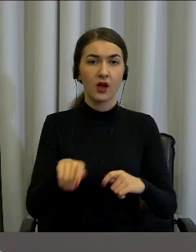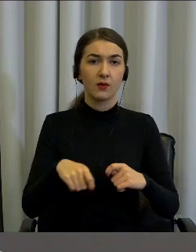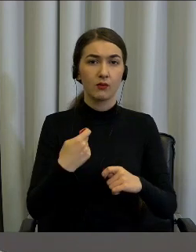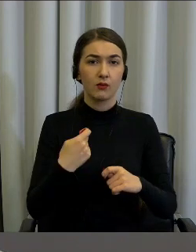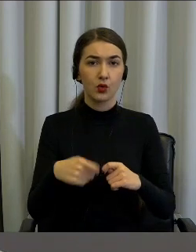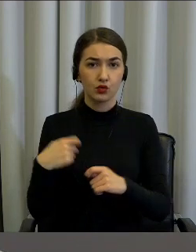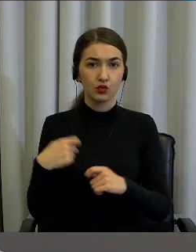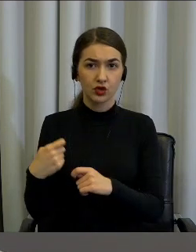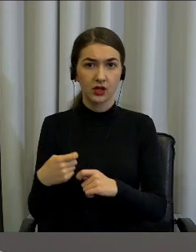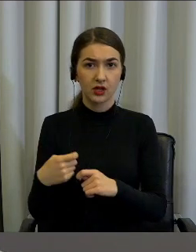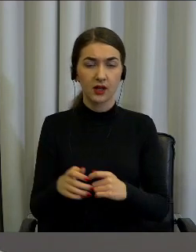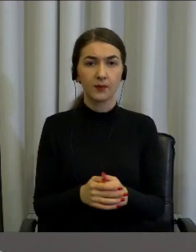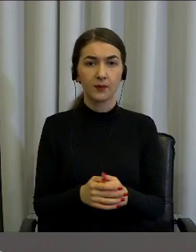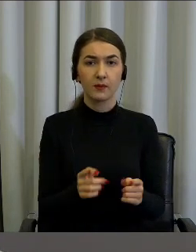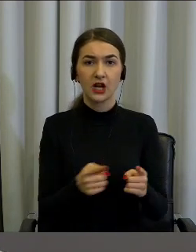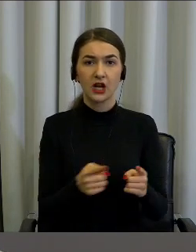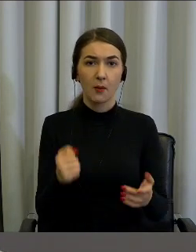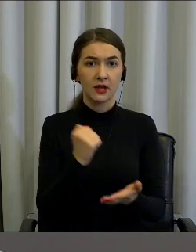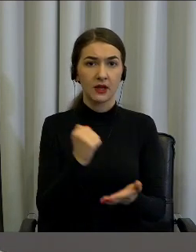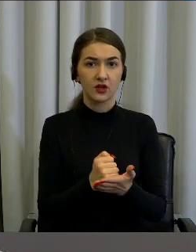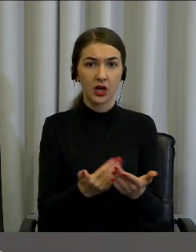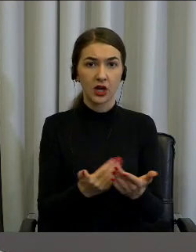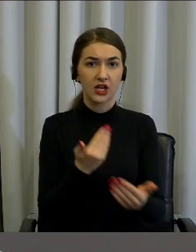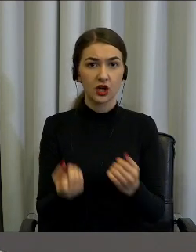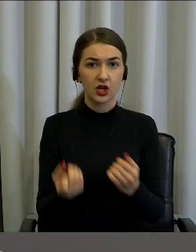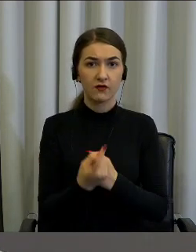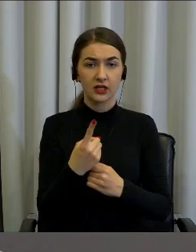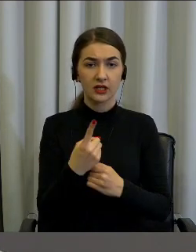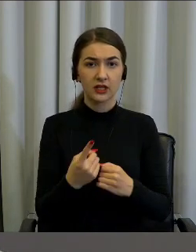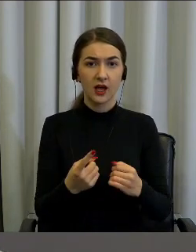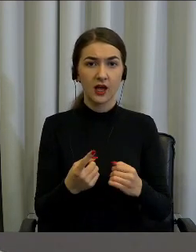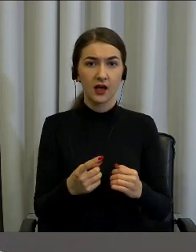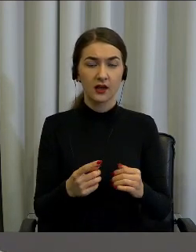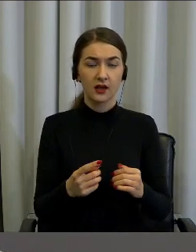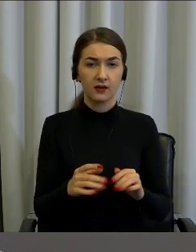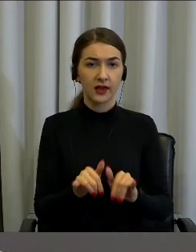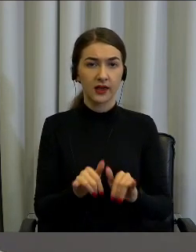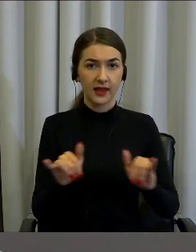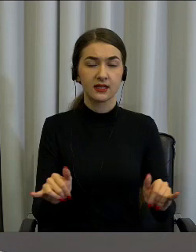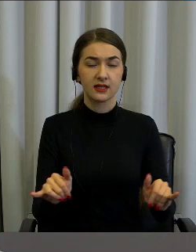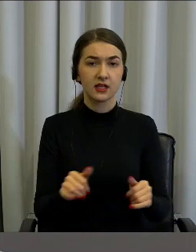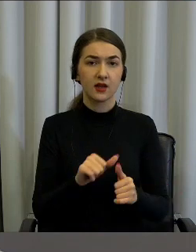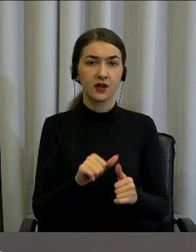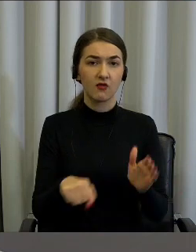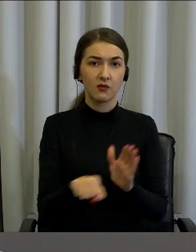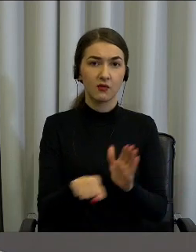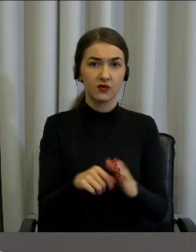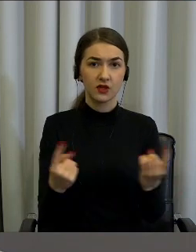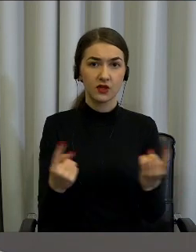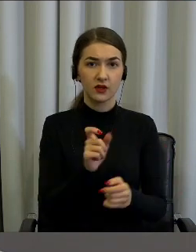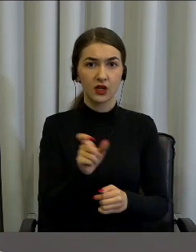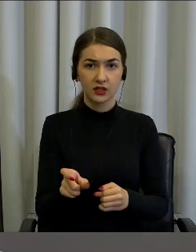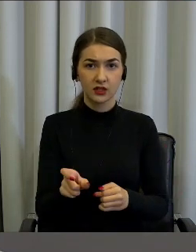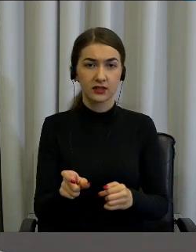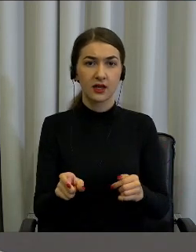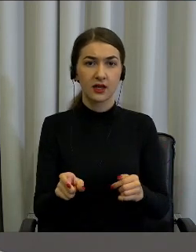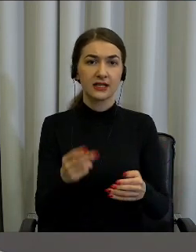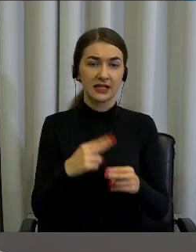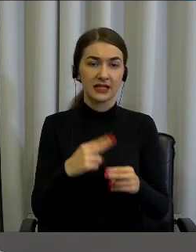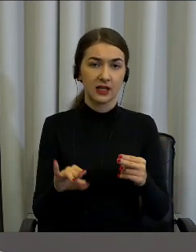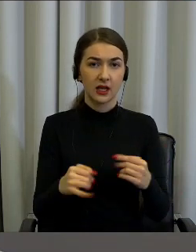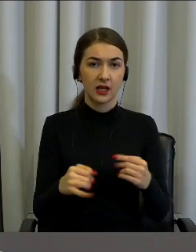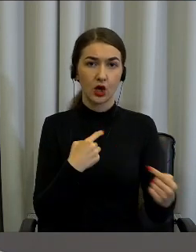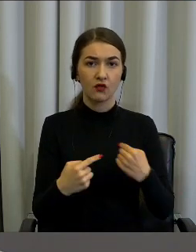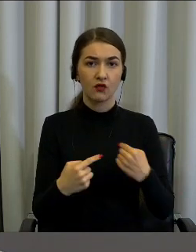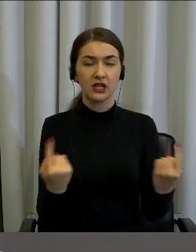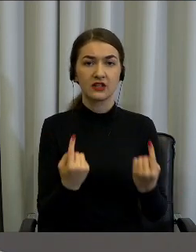місце до звітнього періоду підтверджуючи раніше виявлені тенденції зокрема вбивства цивільних осіб насиленицькі зникнення та катування